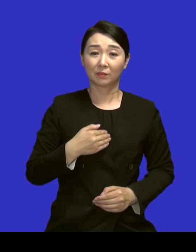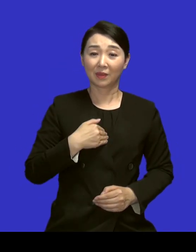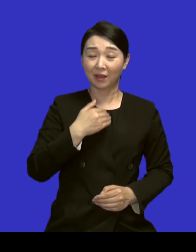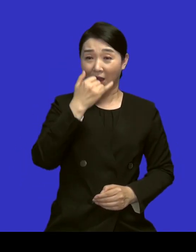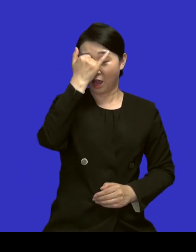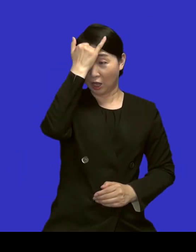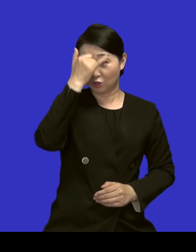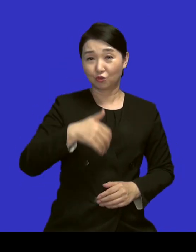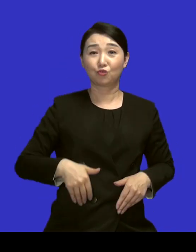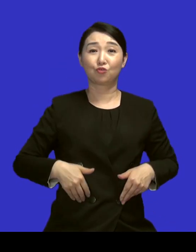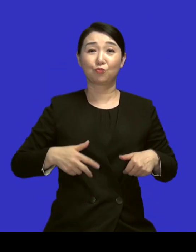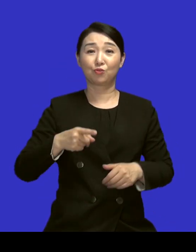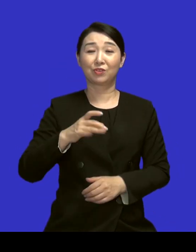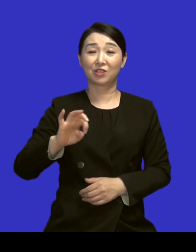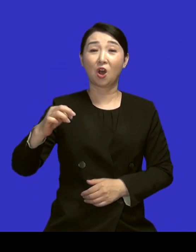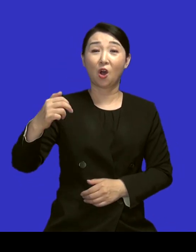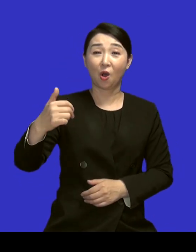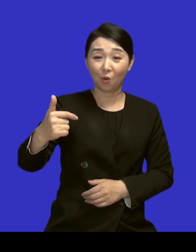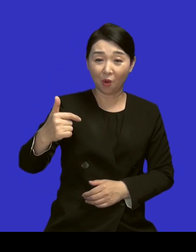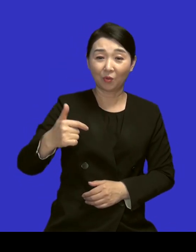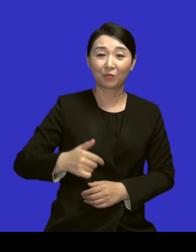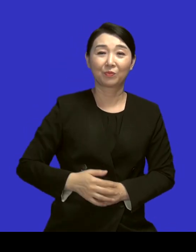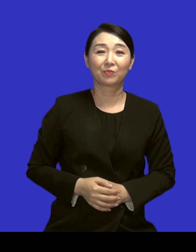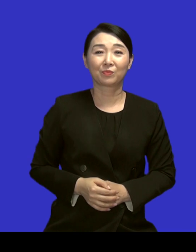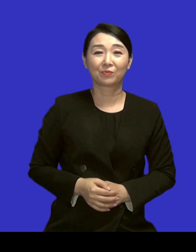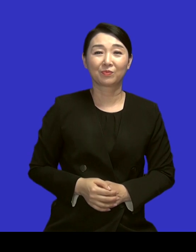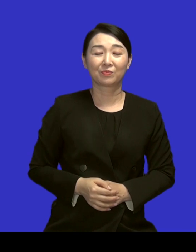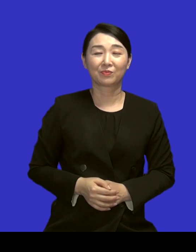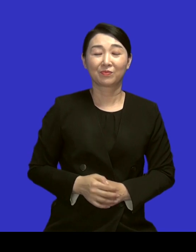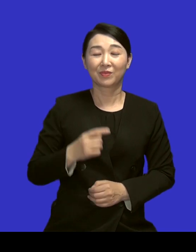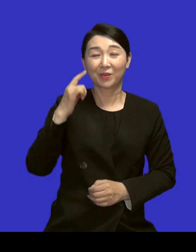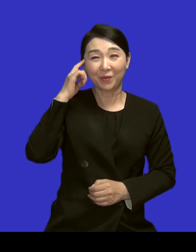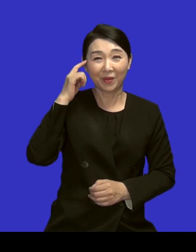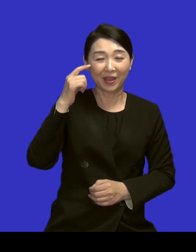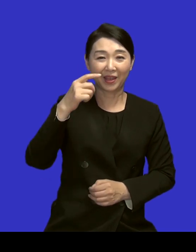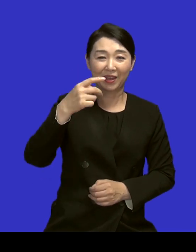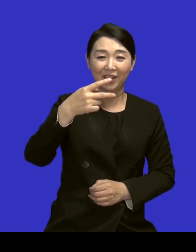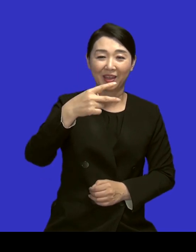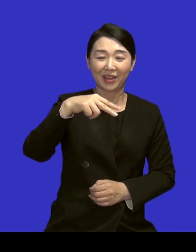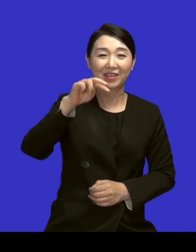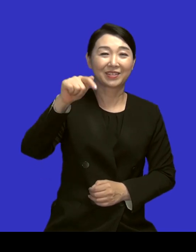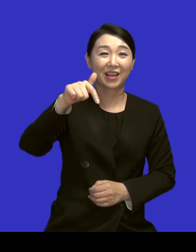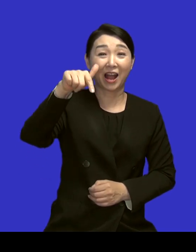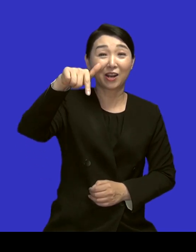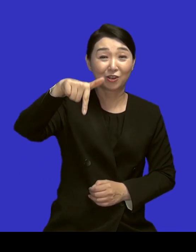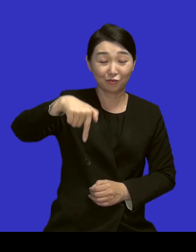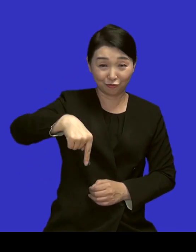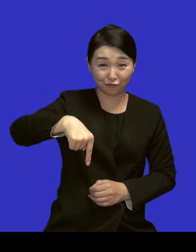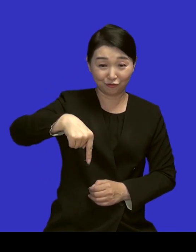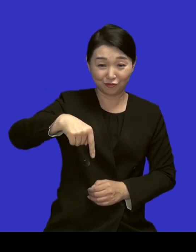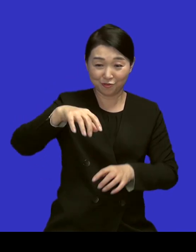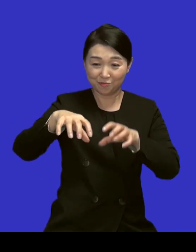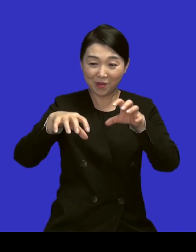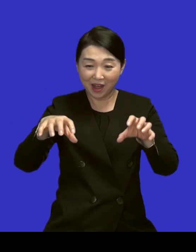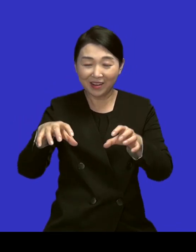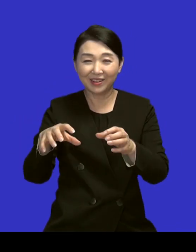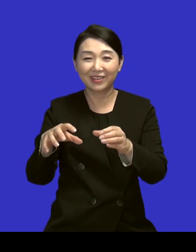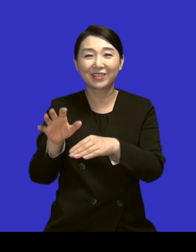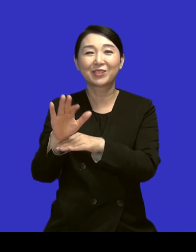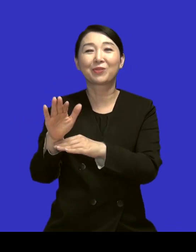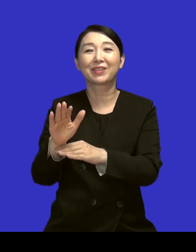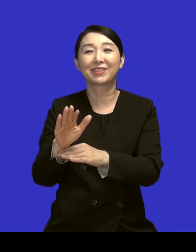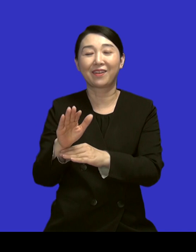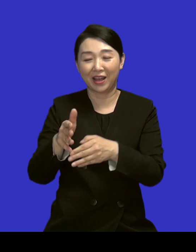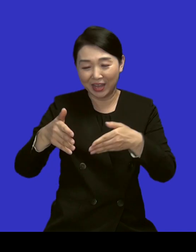충북 청원군 남일면 가산삼구 살구쟁이 마을 시골 촌놈 출신이에요. 그래서 마을회관에서 우리